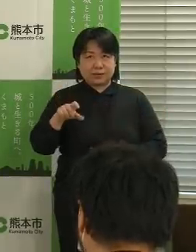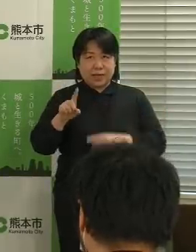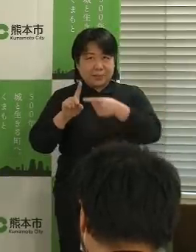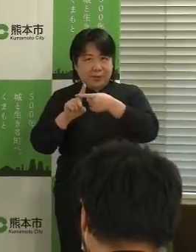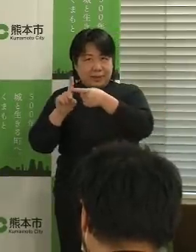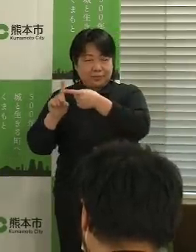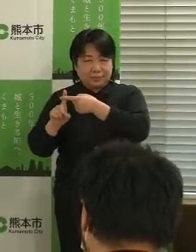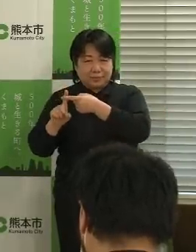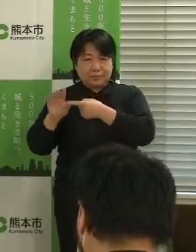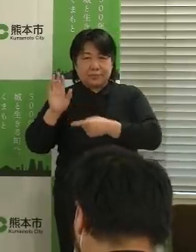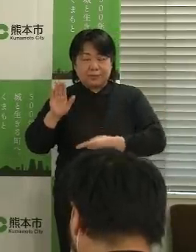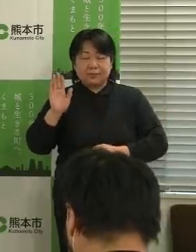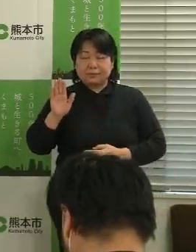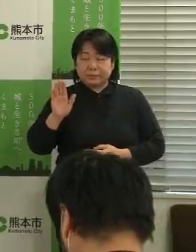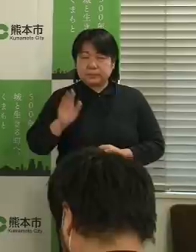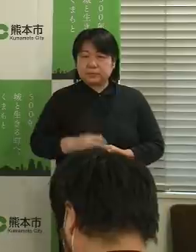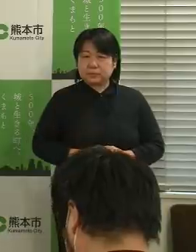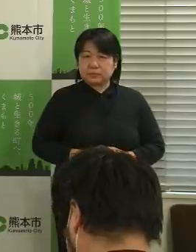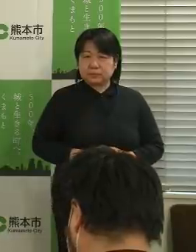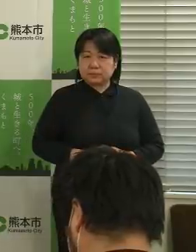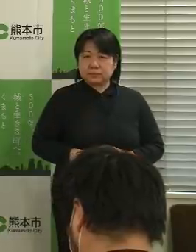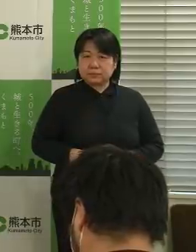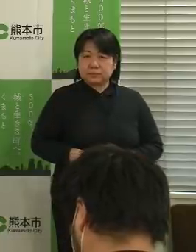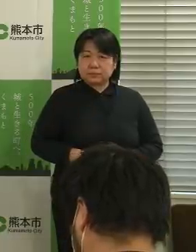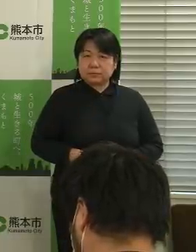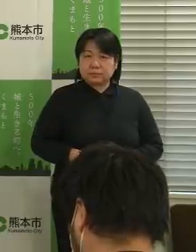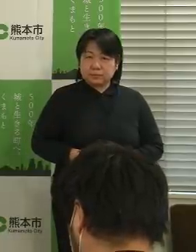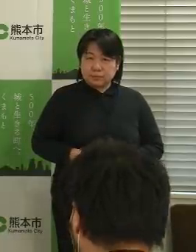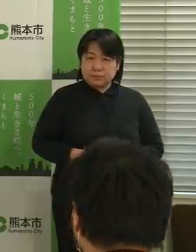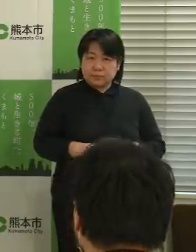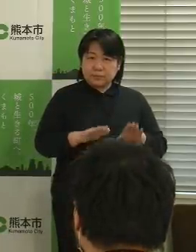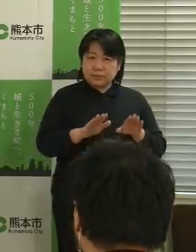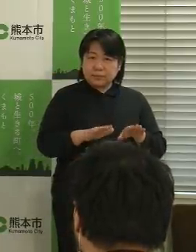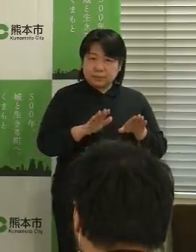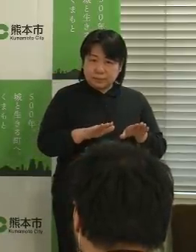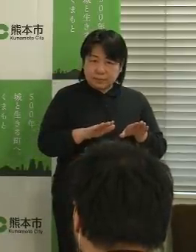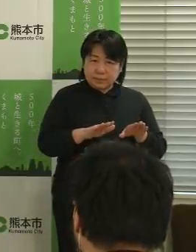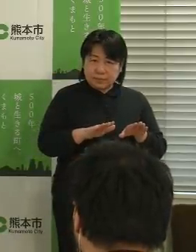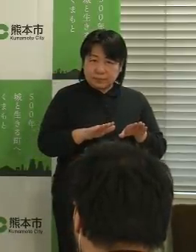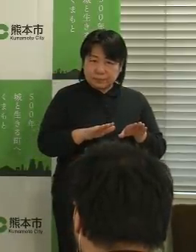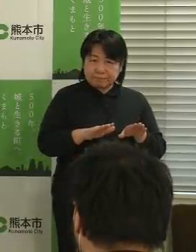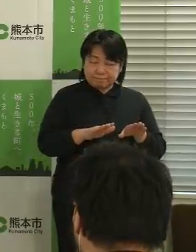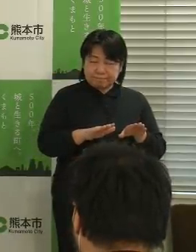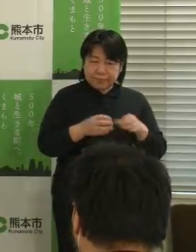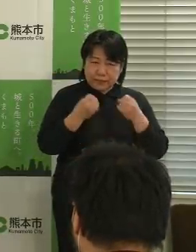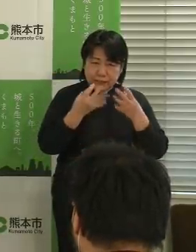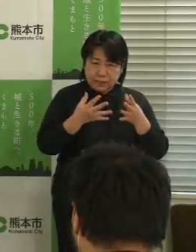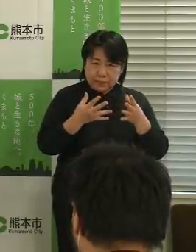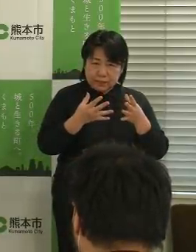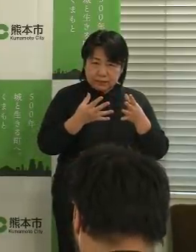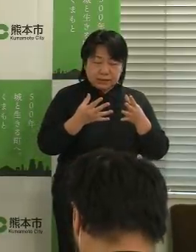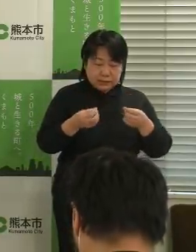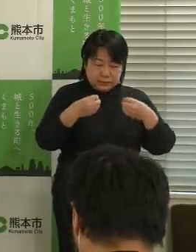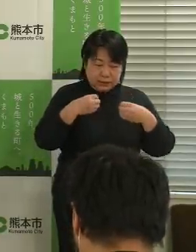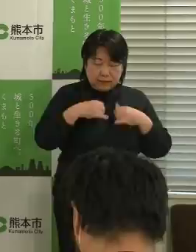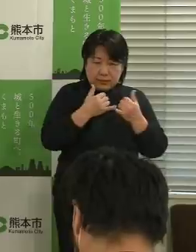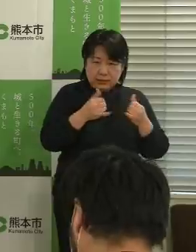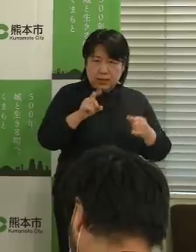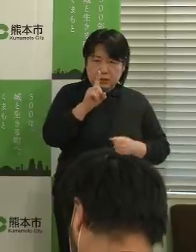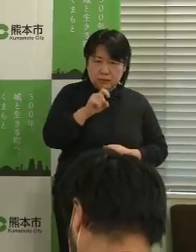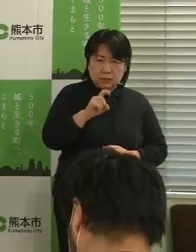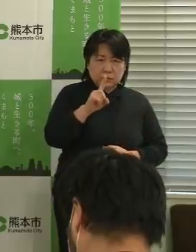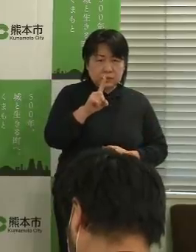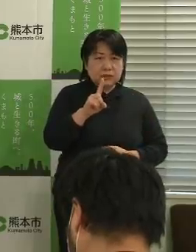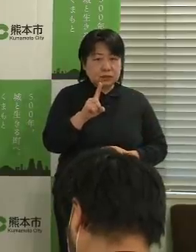プラスとかですねやりますが、もう、この段階でいくと、今のところ新規感染者はもう11名ということ